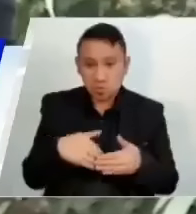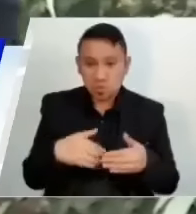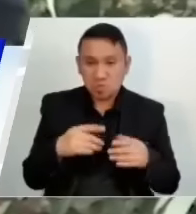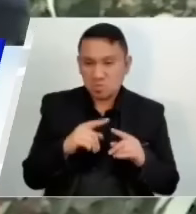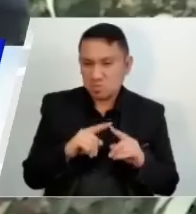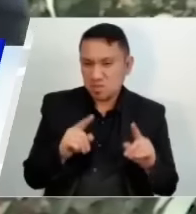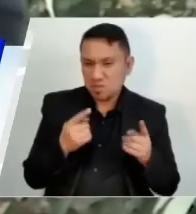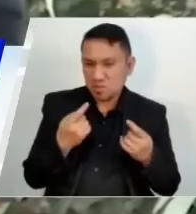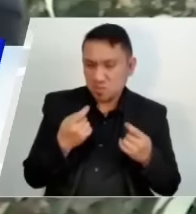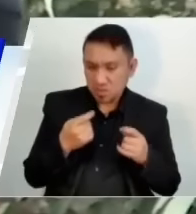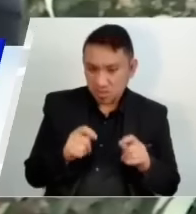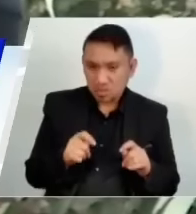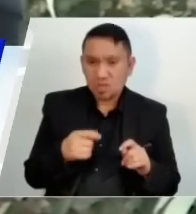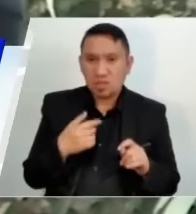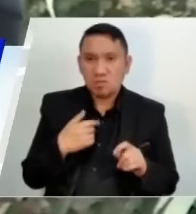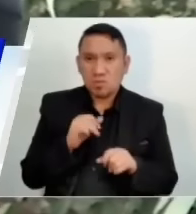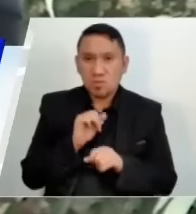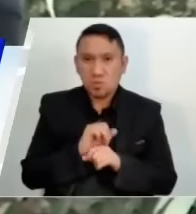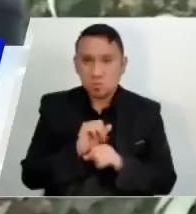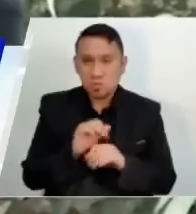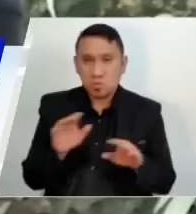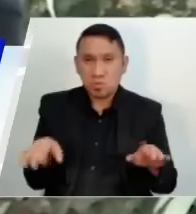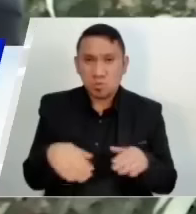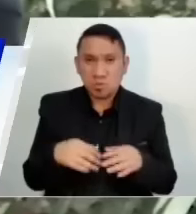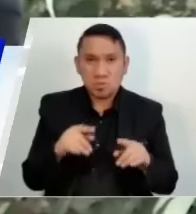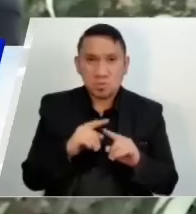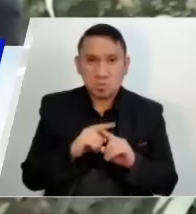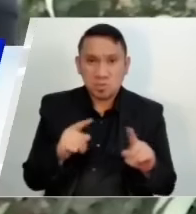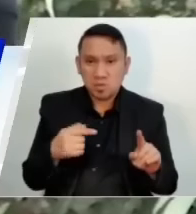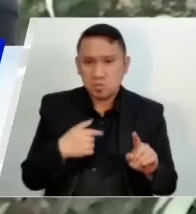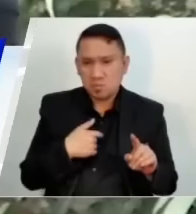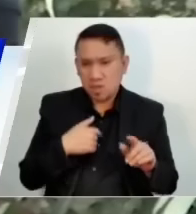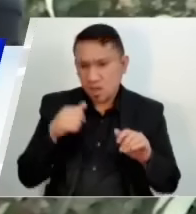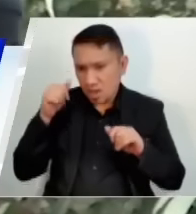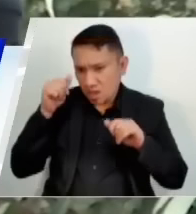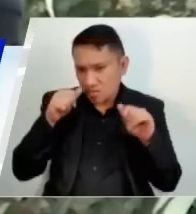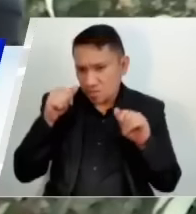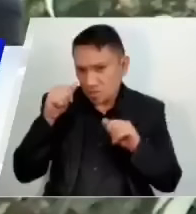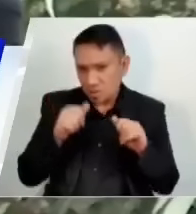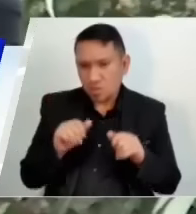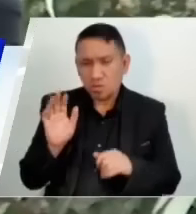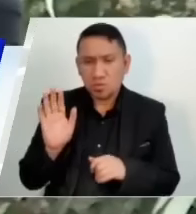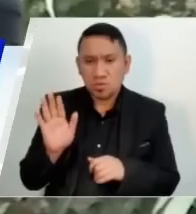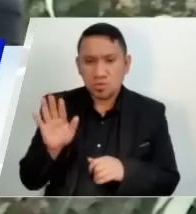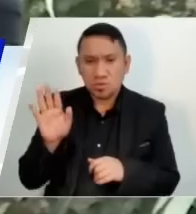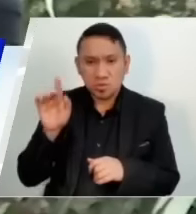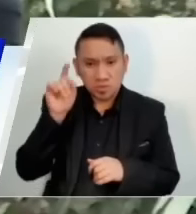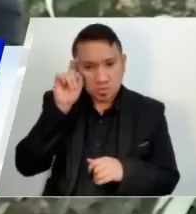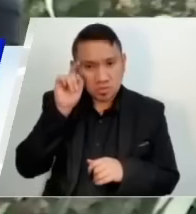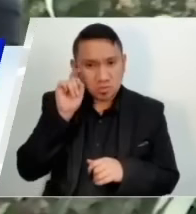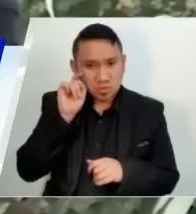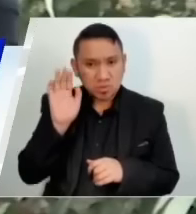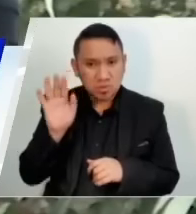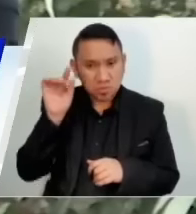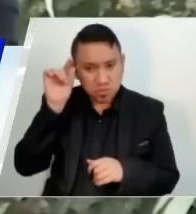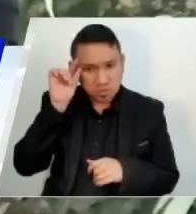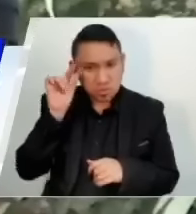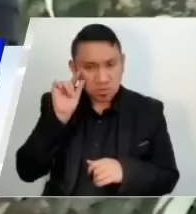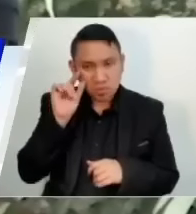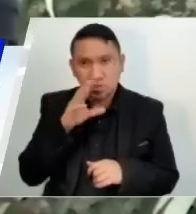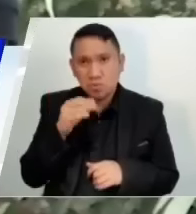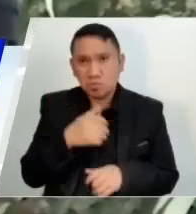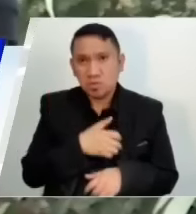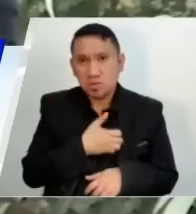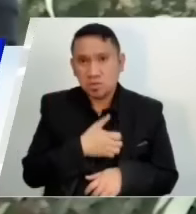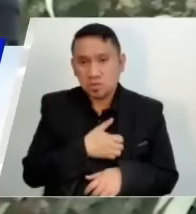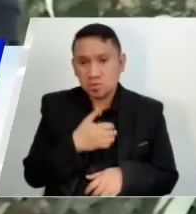marriage namin. Meron kasi akong doubts sa sexuality niya. May emotional na need ako na hindi niya